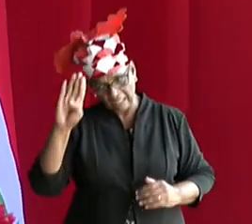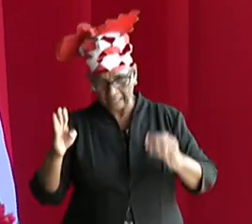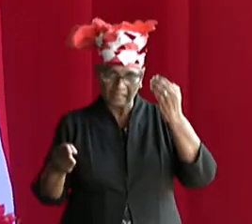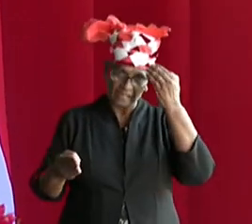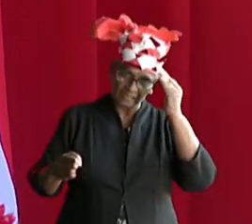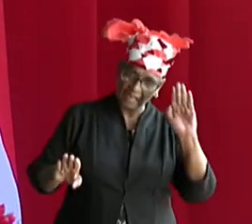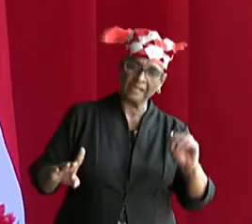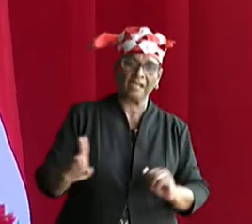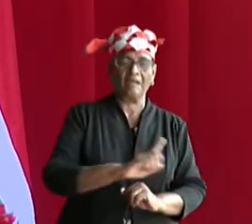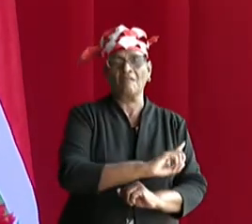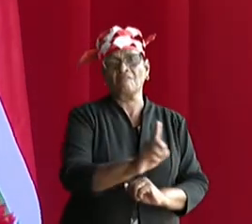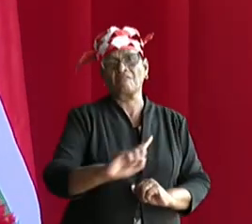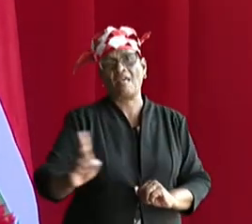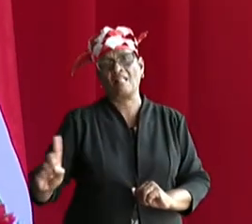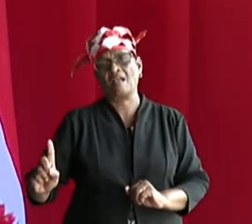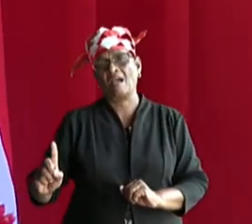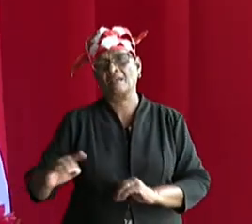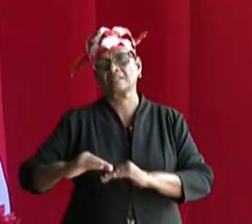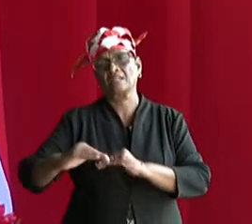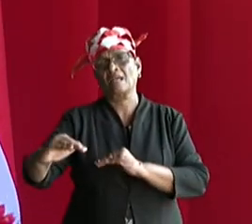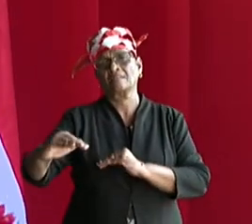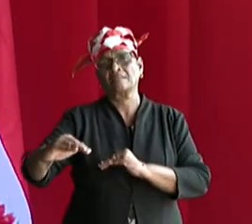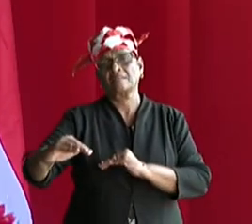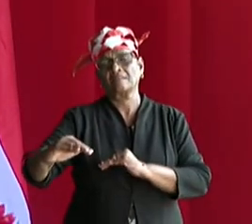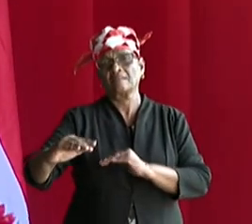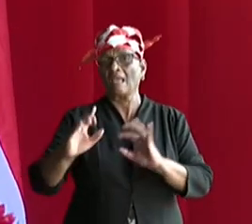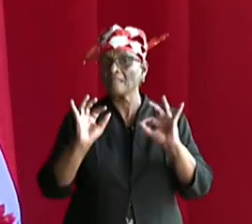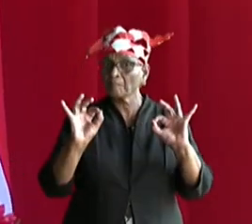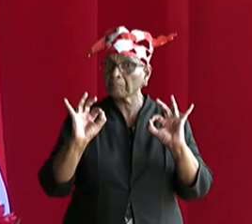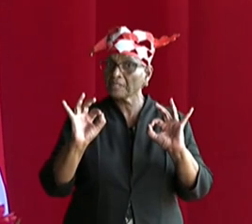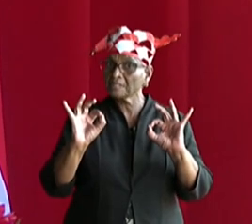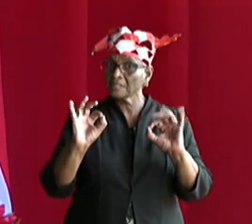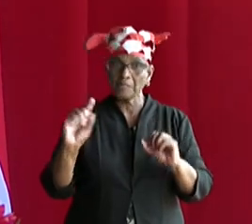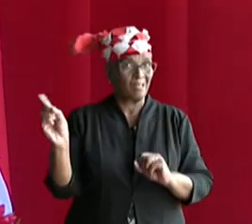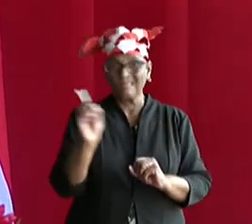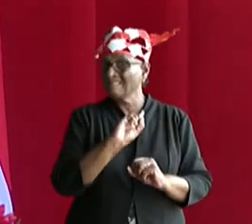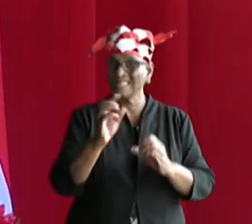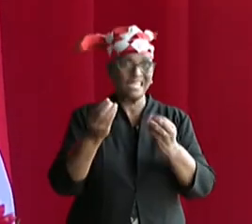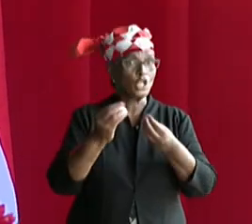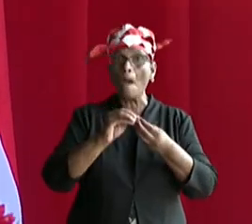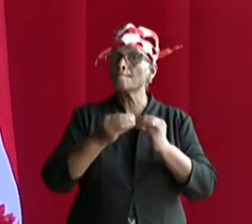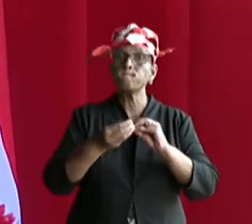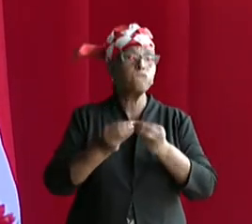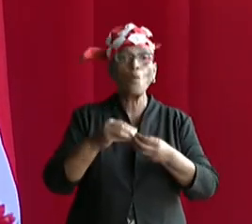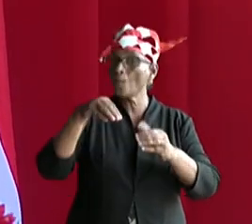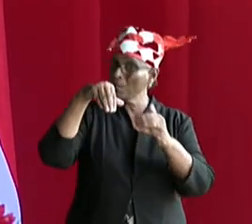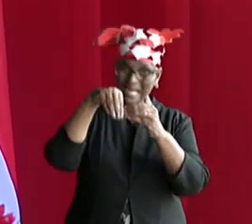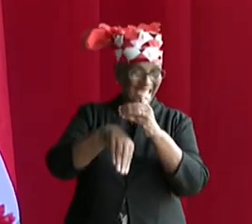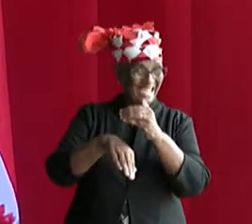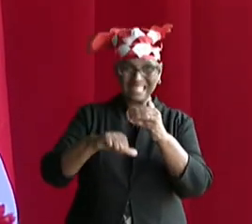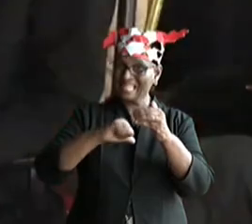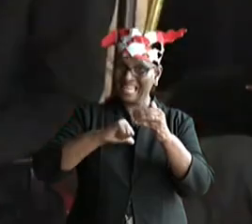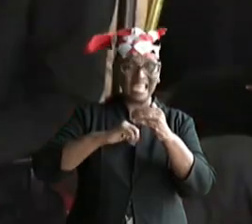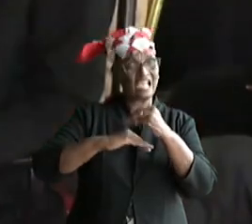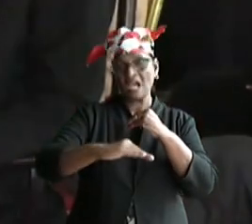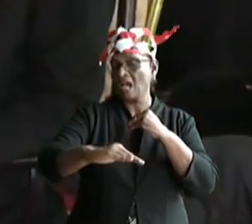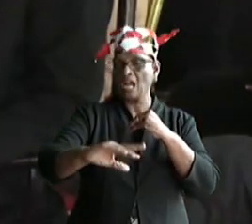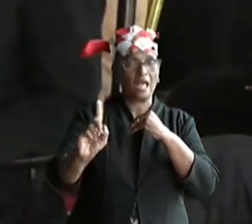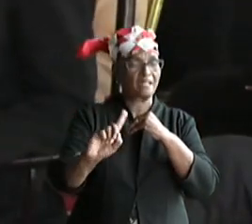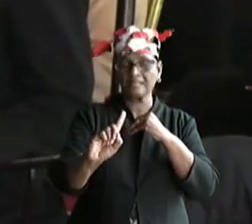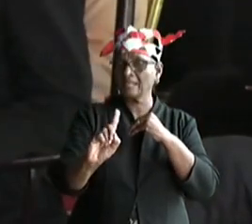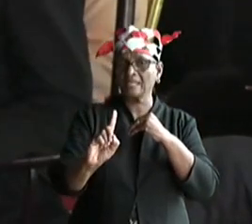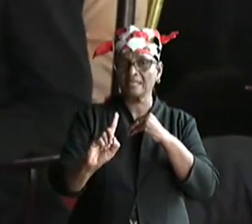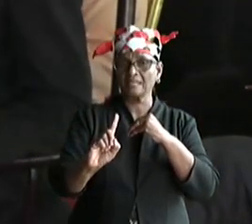elkanders soevereiniteit en van het principe van niet inmengen in elkaars binnenlandse